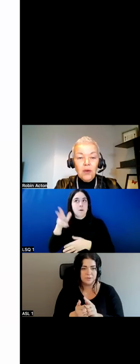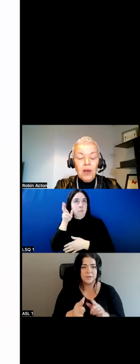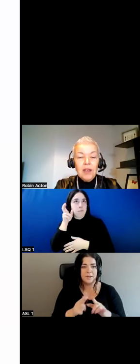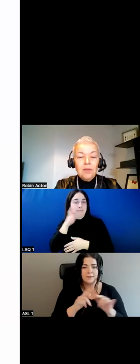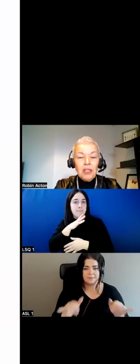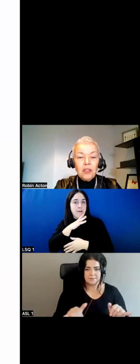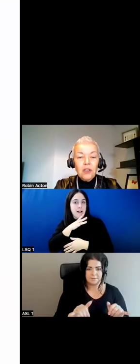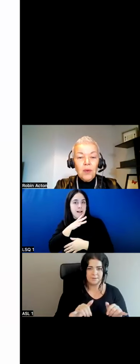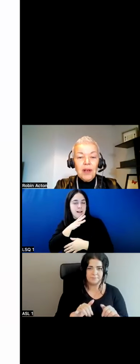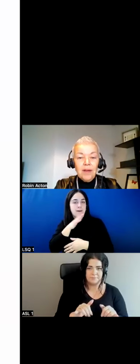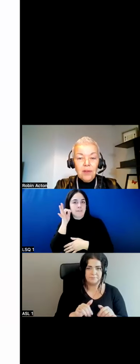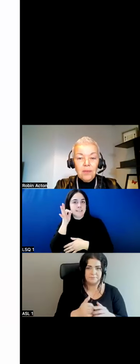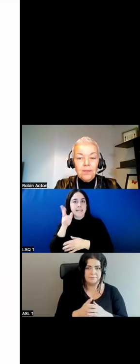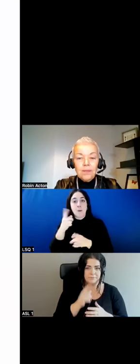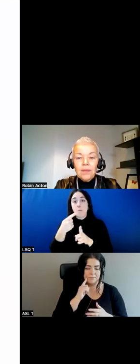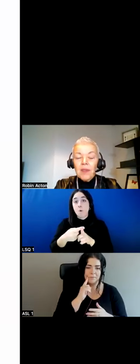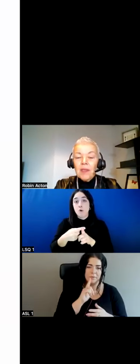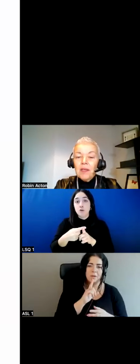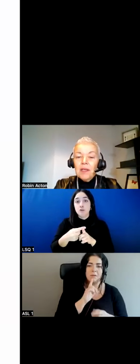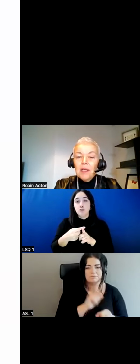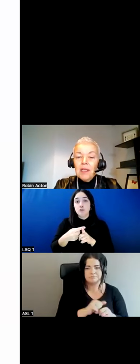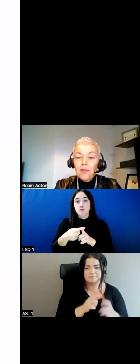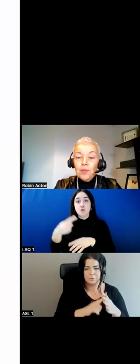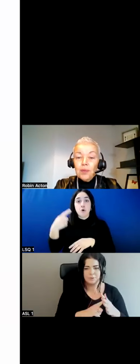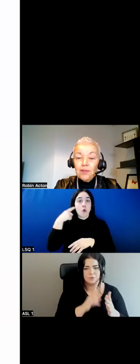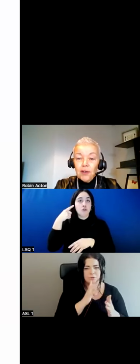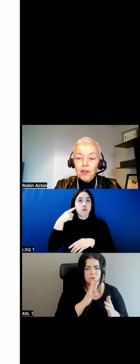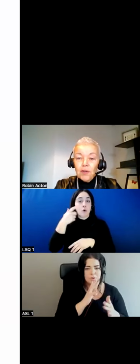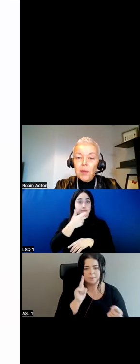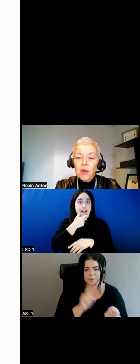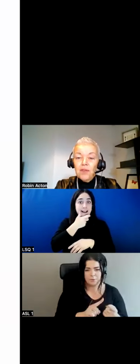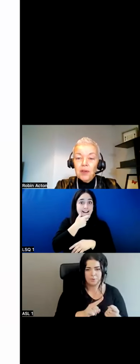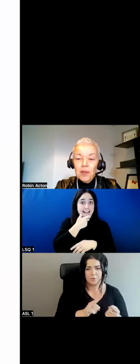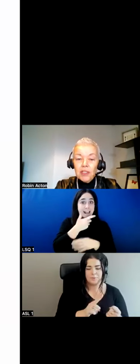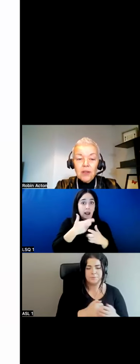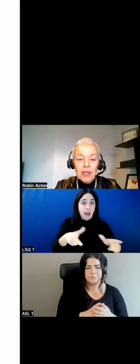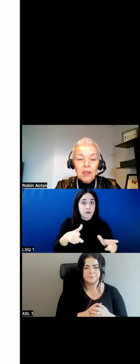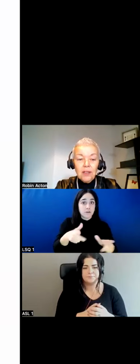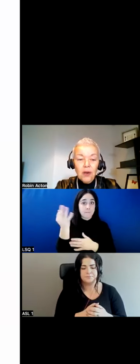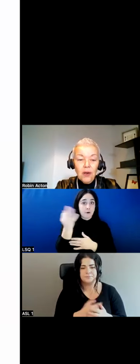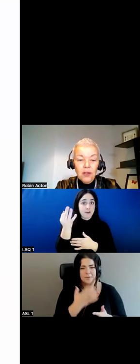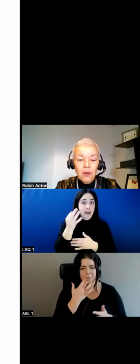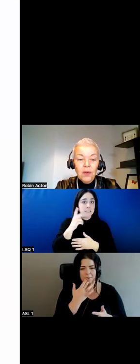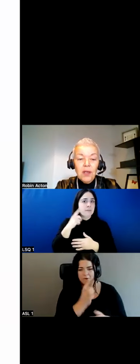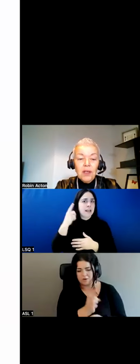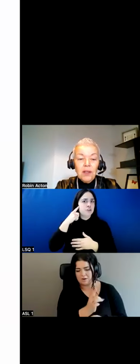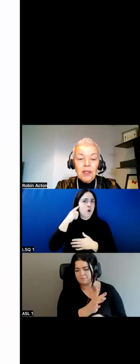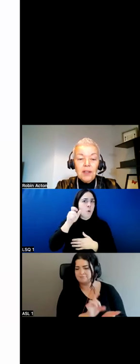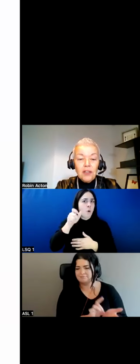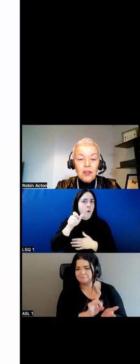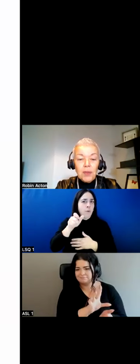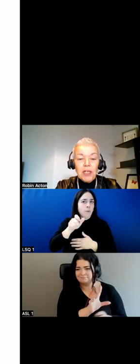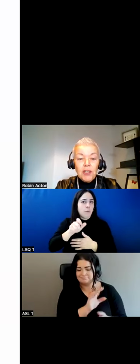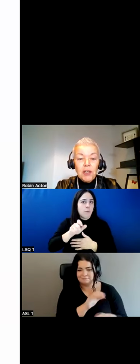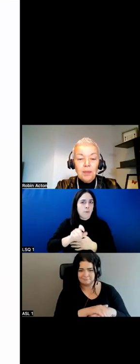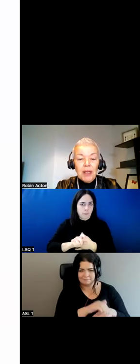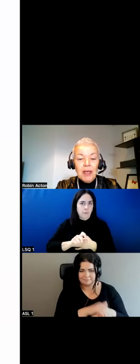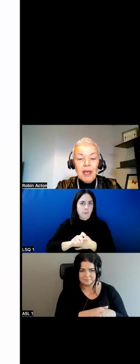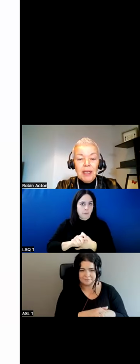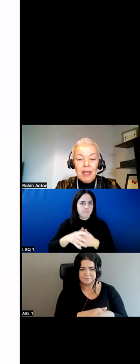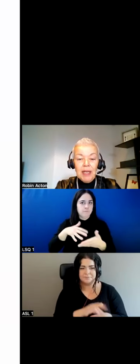ainsi que le son original à un niveau beaucoup plus bas. Si vous préférez supprimer le son original en